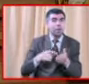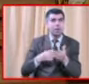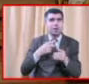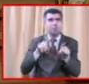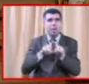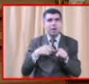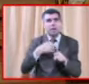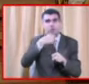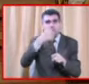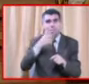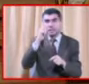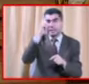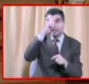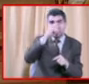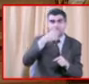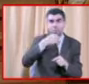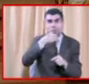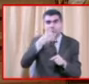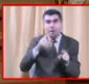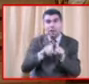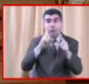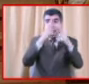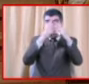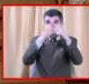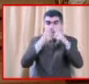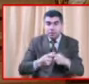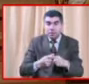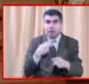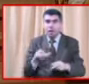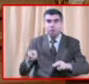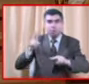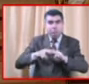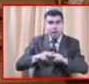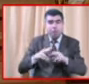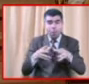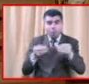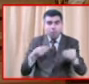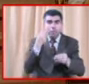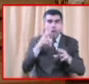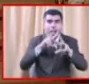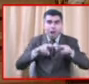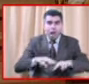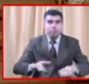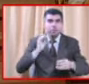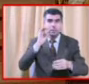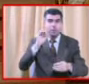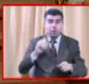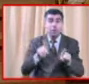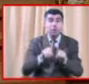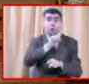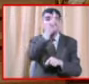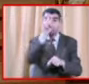ولا نريد يعني أن نبلغ إحصائيات العدد القتلى والمفقودين، نريد أن نسائل وزير التجهيز